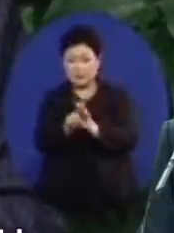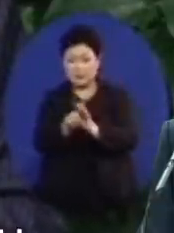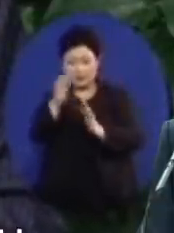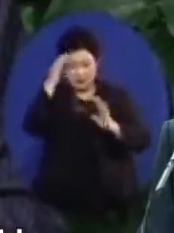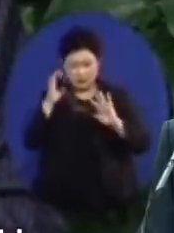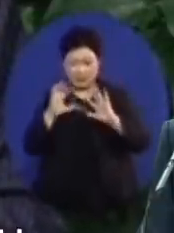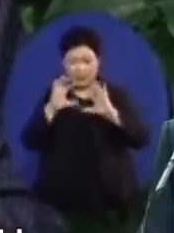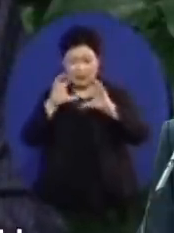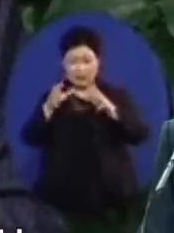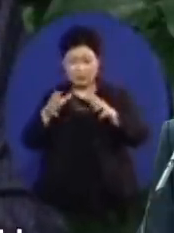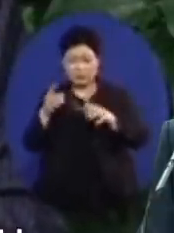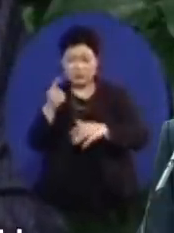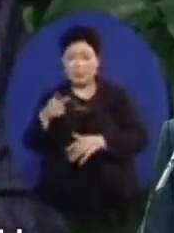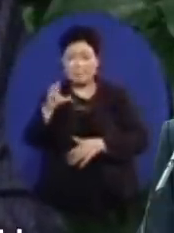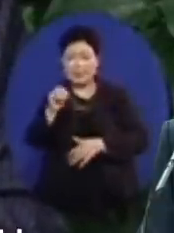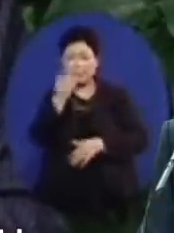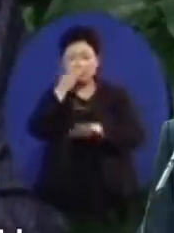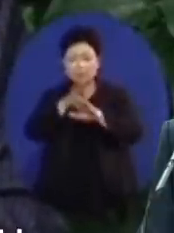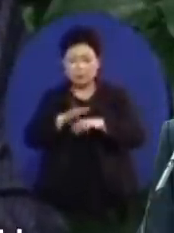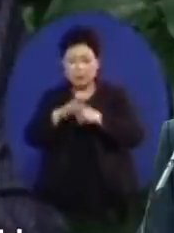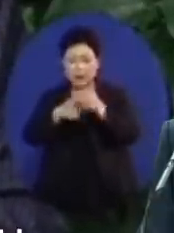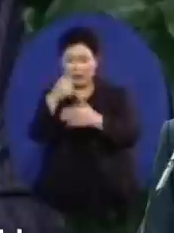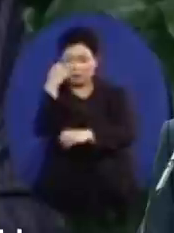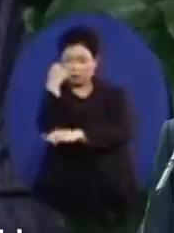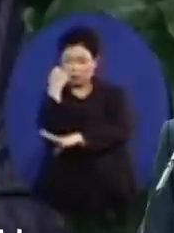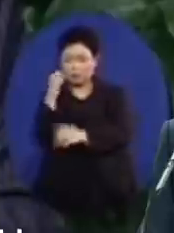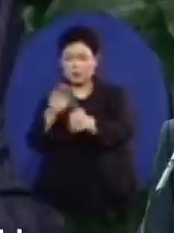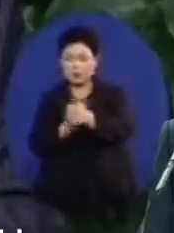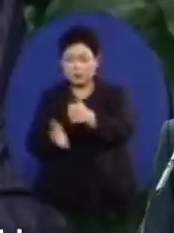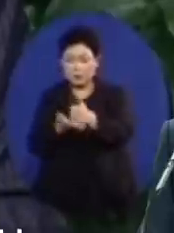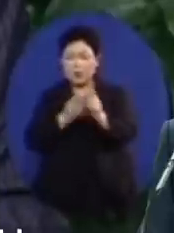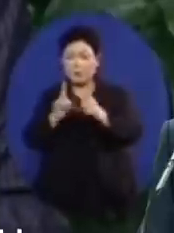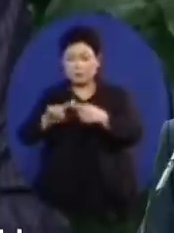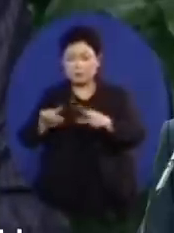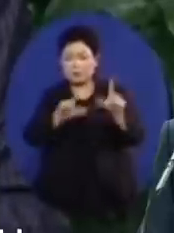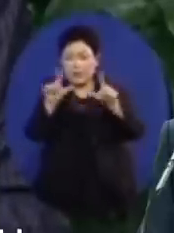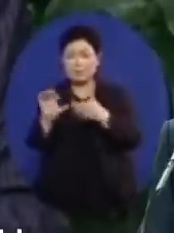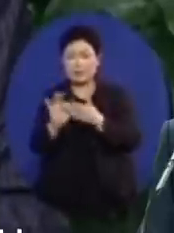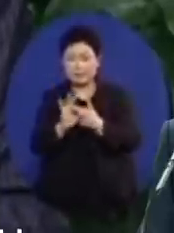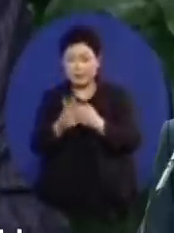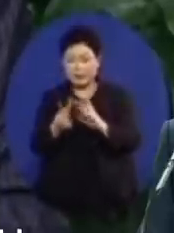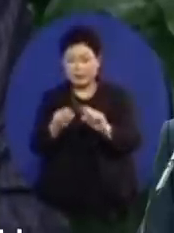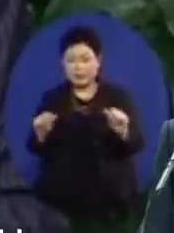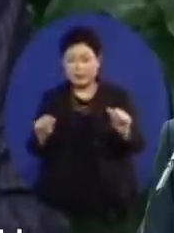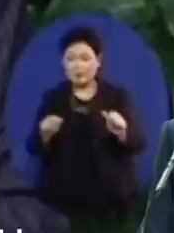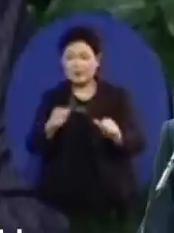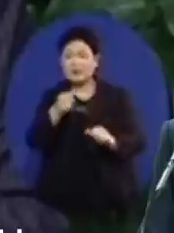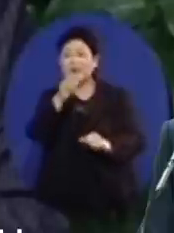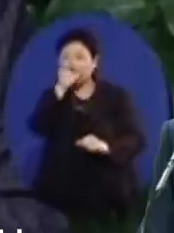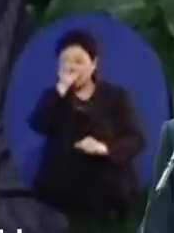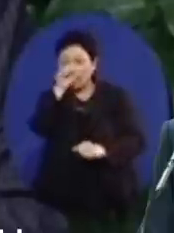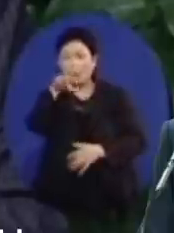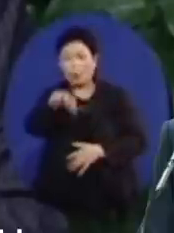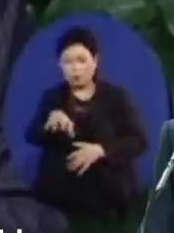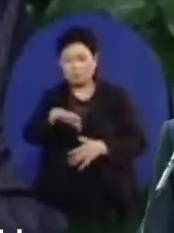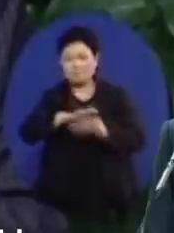대한민국 천만 성도들이 하나님을 중심으로 섬기고 말씀대로 살면은 이 땅이 낙원이 되는 것입니다.